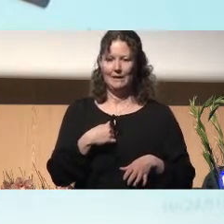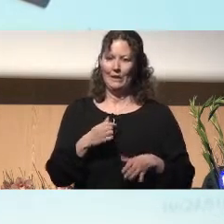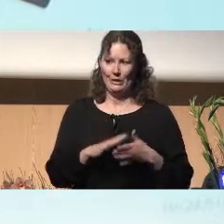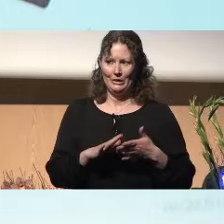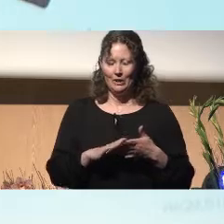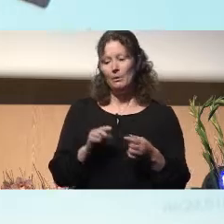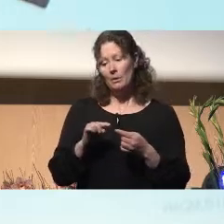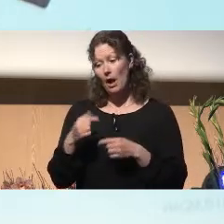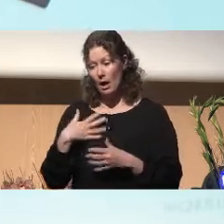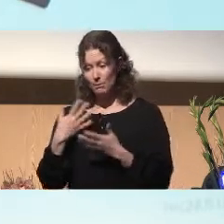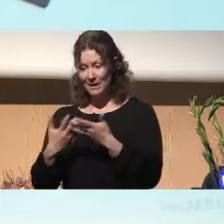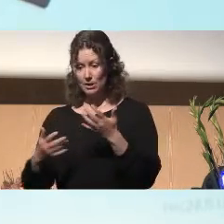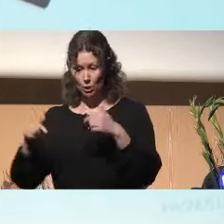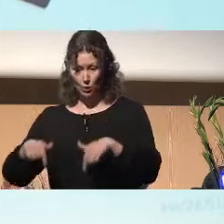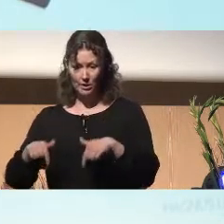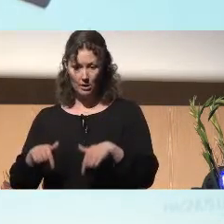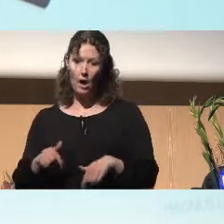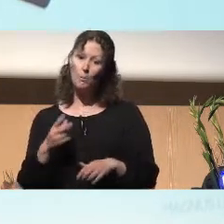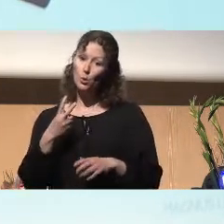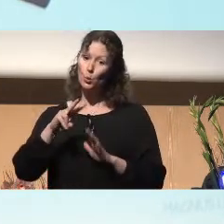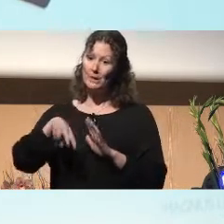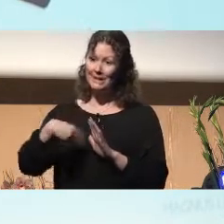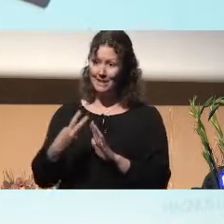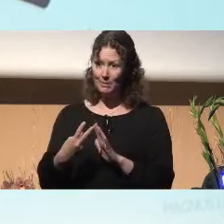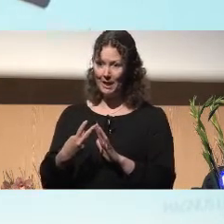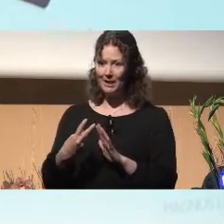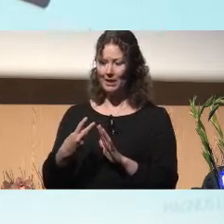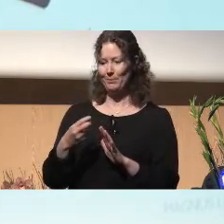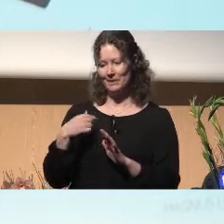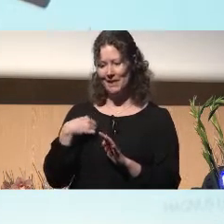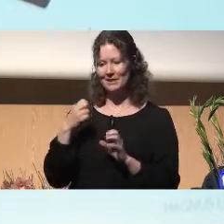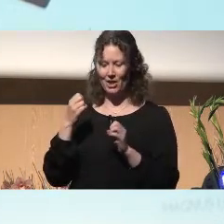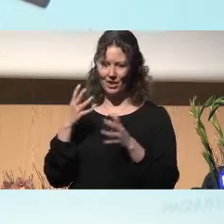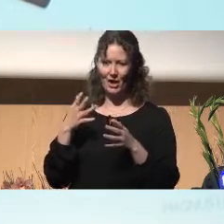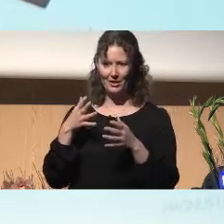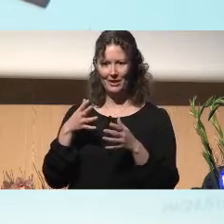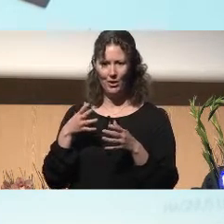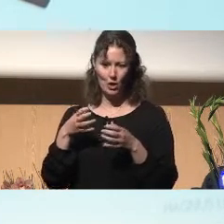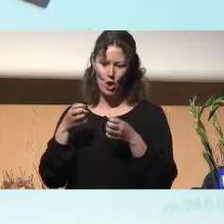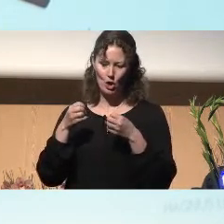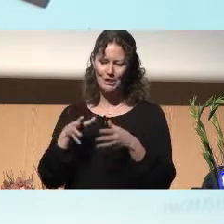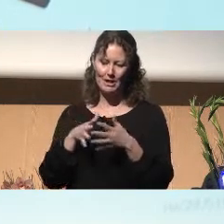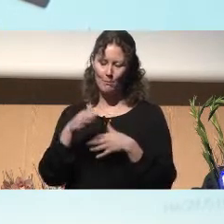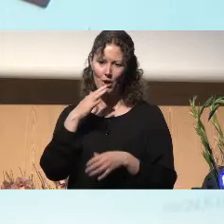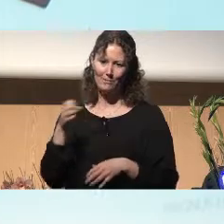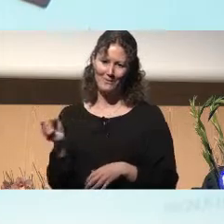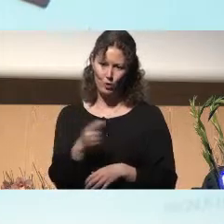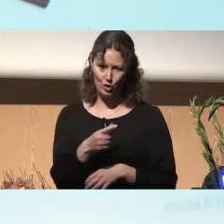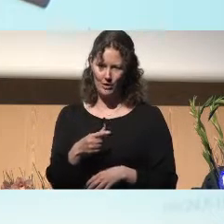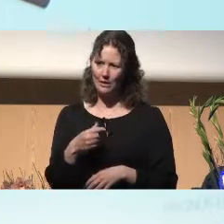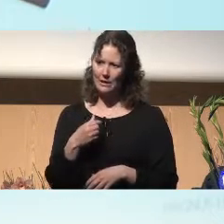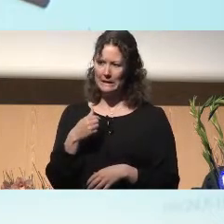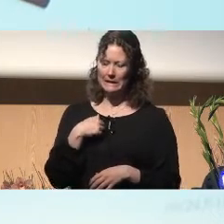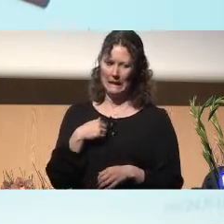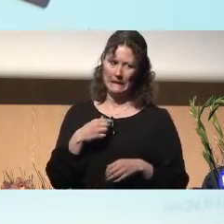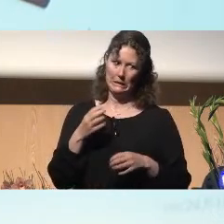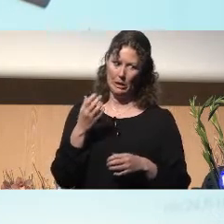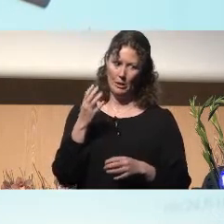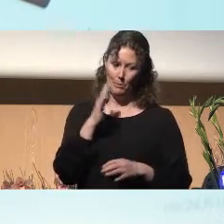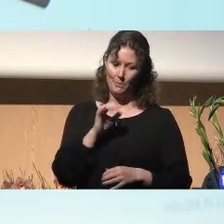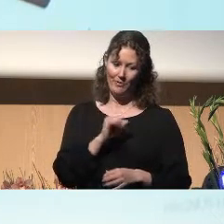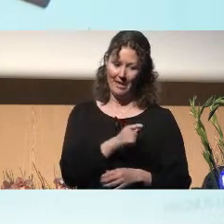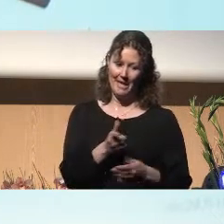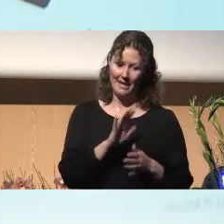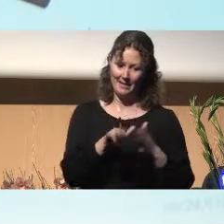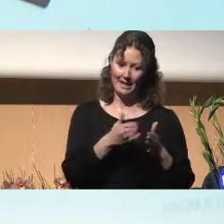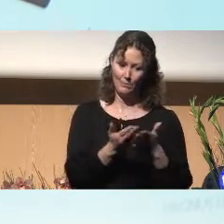Och jag har en presentation idag som är på 2 timmar och jag ska lösa det genom att prata fortare. Så jag är lite orolig för er som teckentolkar här. Det kommer